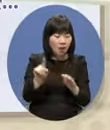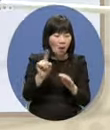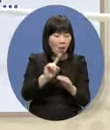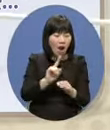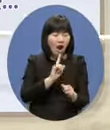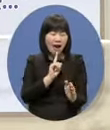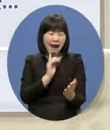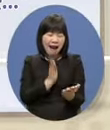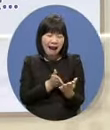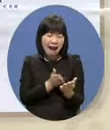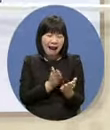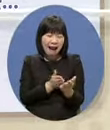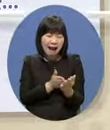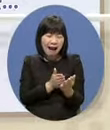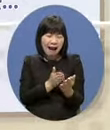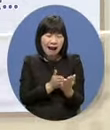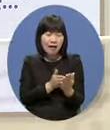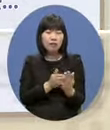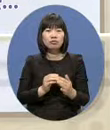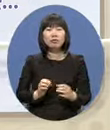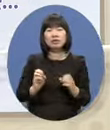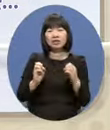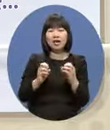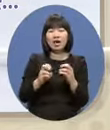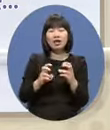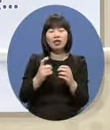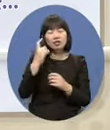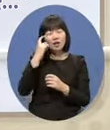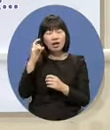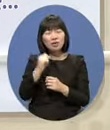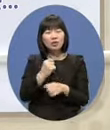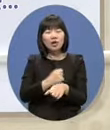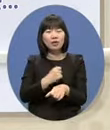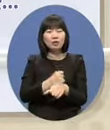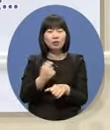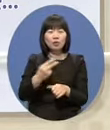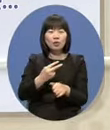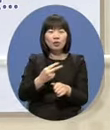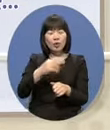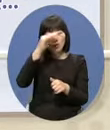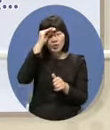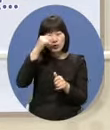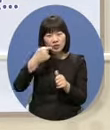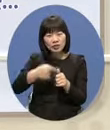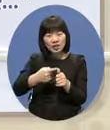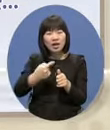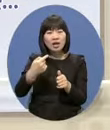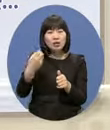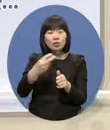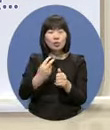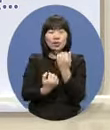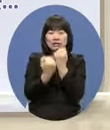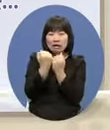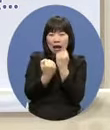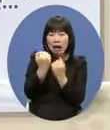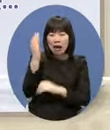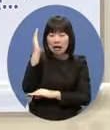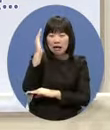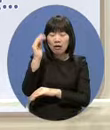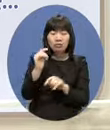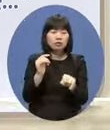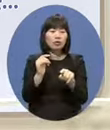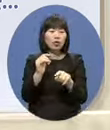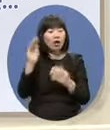거 많이 대화라 그러면서 해요 그리고 이제 훈계나 설교 넌 뭐뭐 해야만 돼 이게 너의 의무야 너